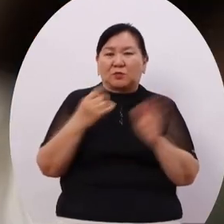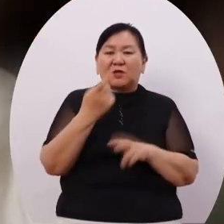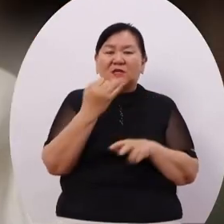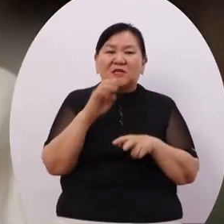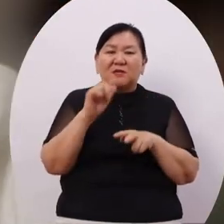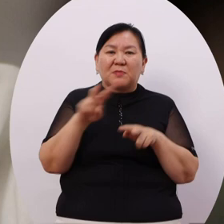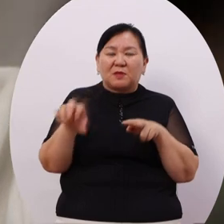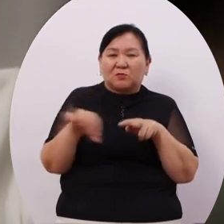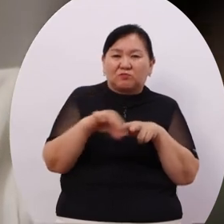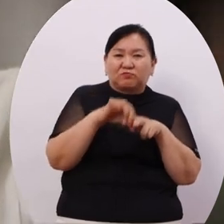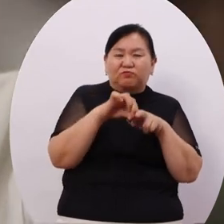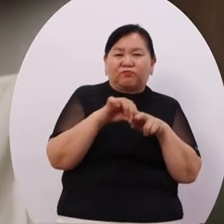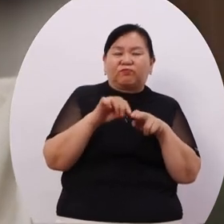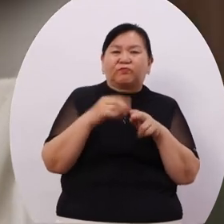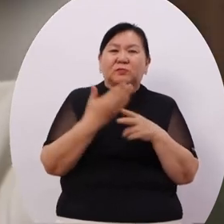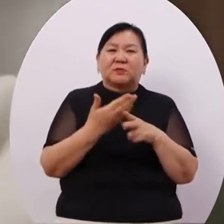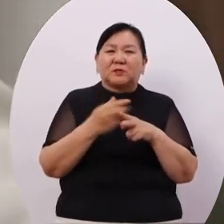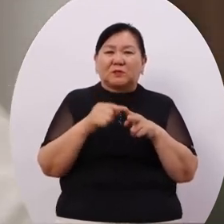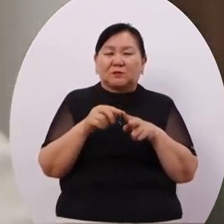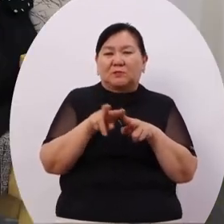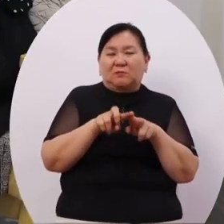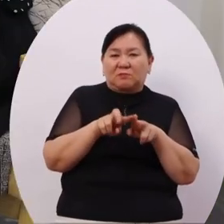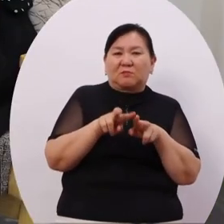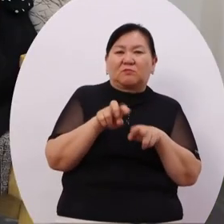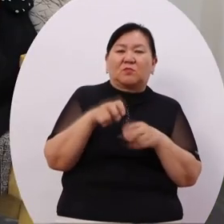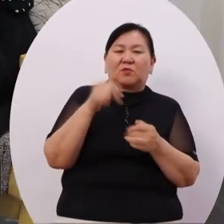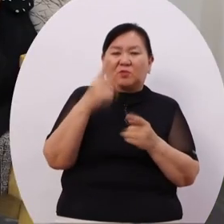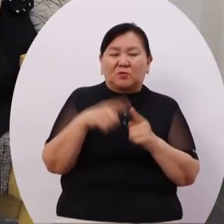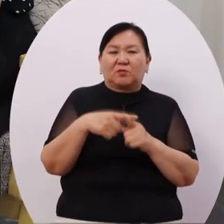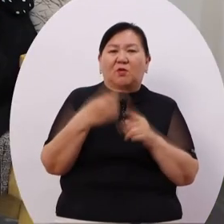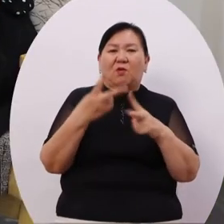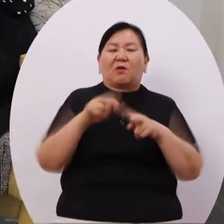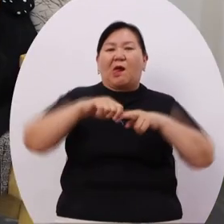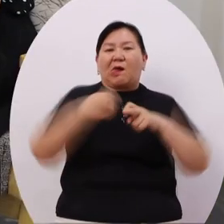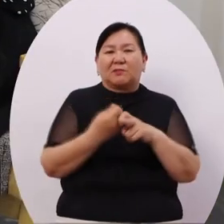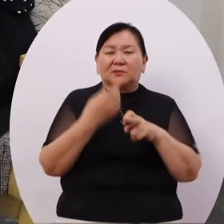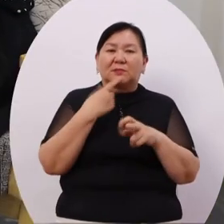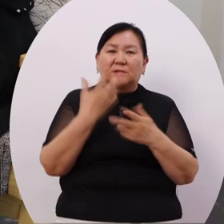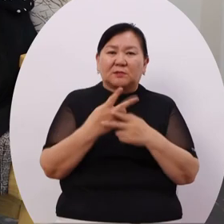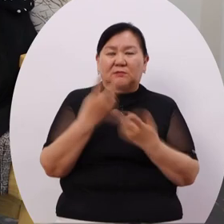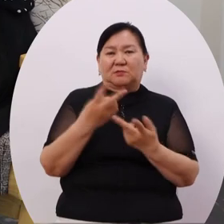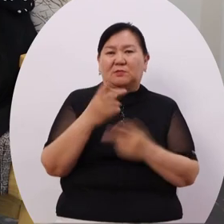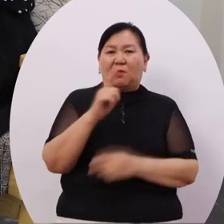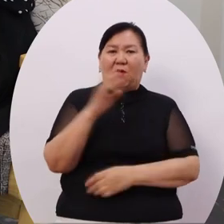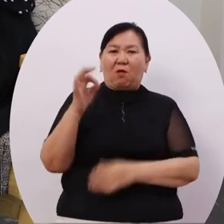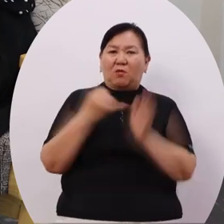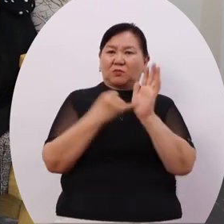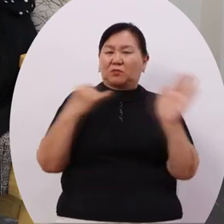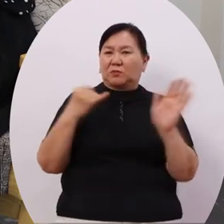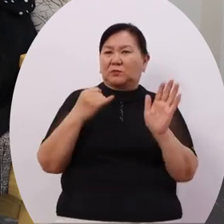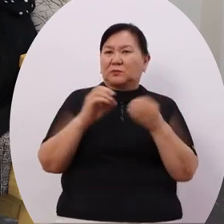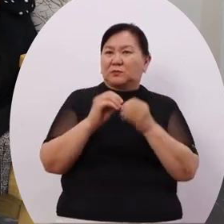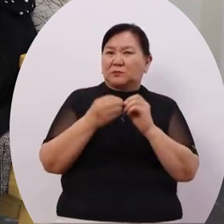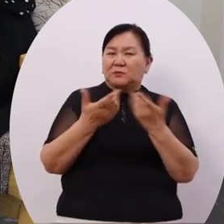нэг хиймэл хүл бол яг л хүний готл шиг байхгүй. Одоо ингээд нэг удаа хүлтэй олж авлаа. 2 жил болоод эвдэрчдэг болохоор хоо үнэгүй 600